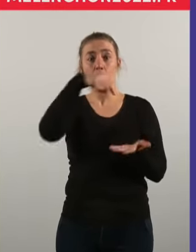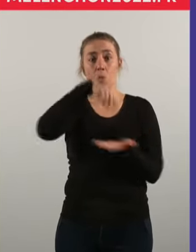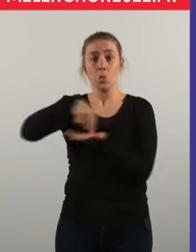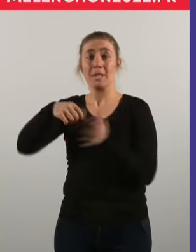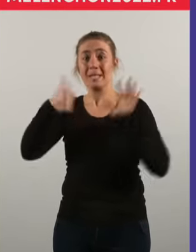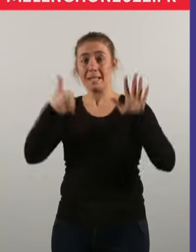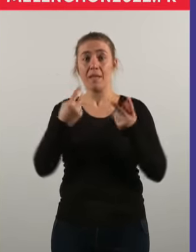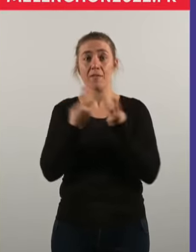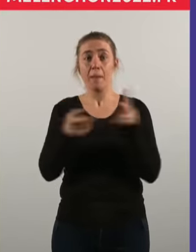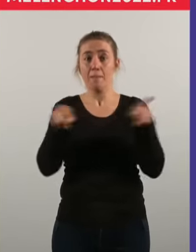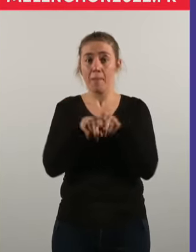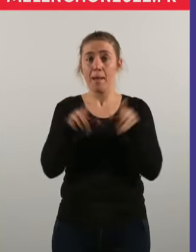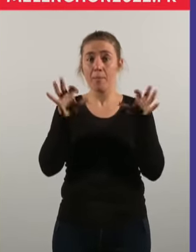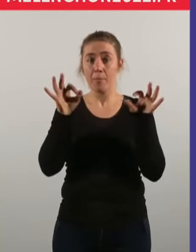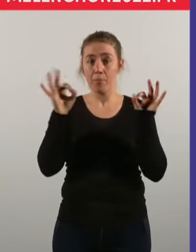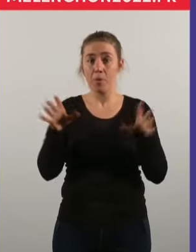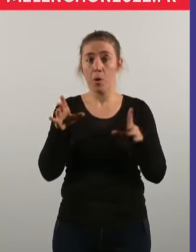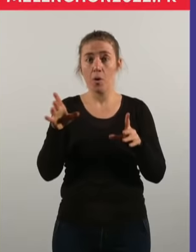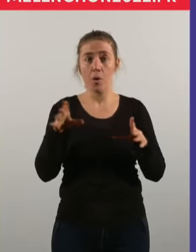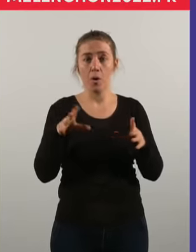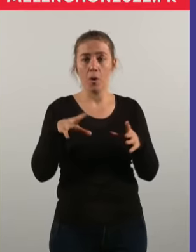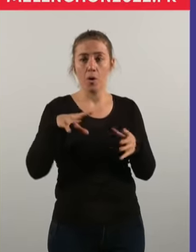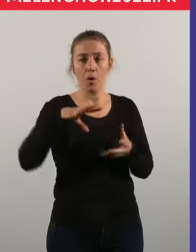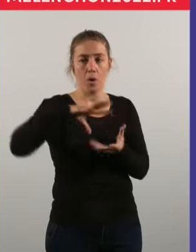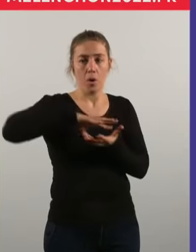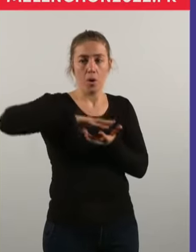que ça sera le retour de l'hologramme.